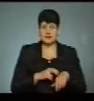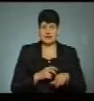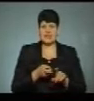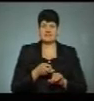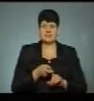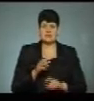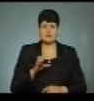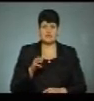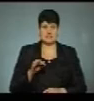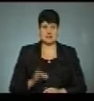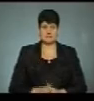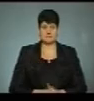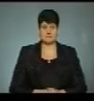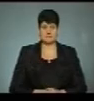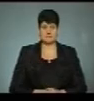лікарі-інфекціоністи.